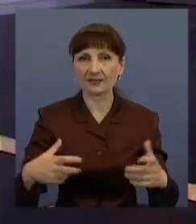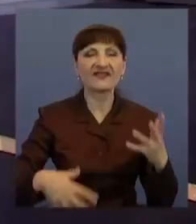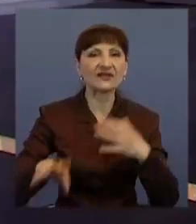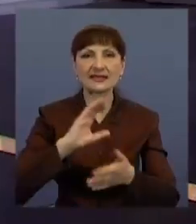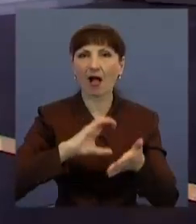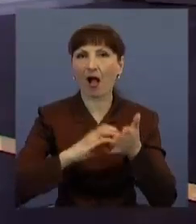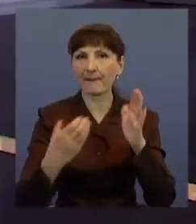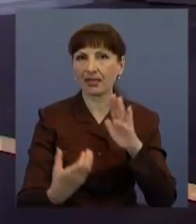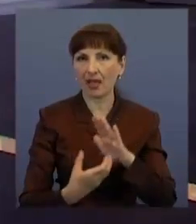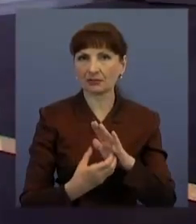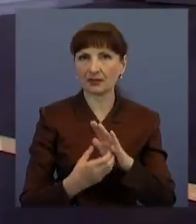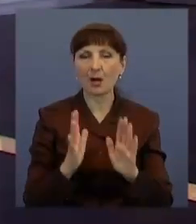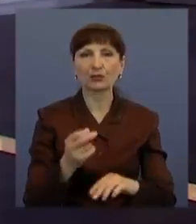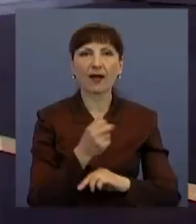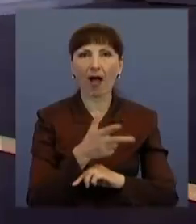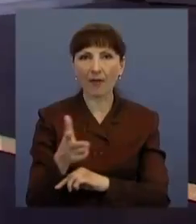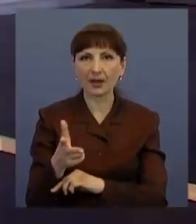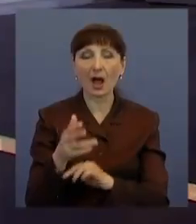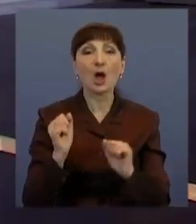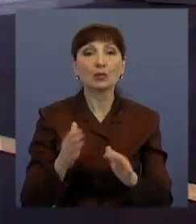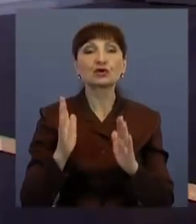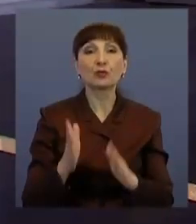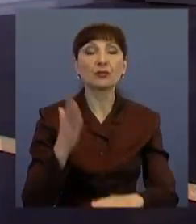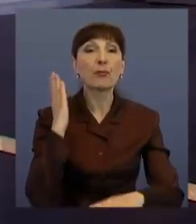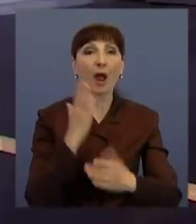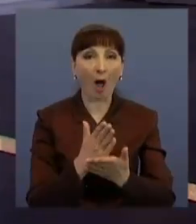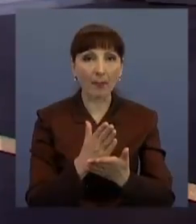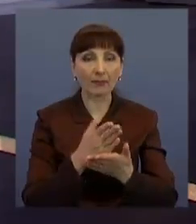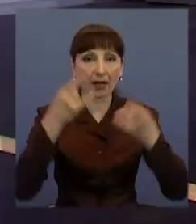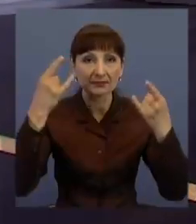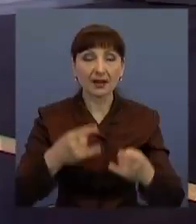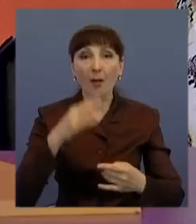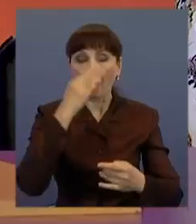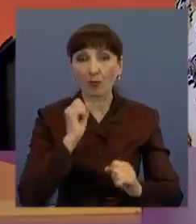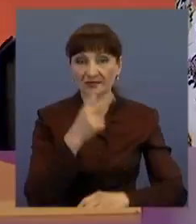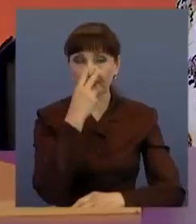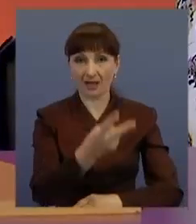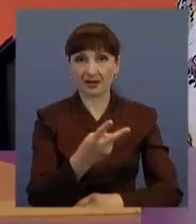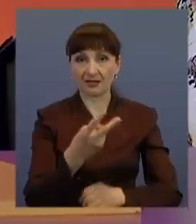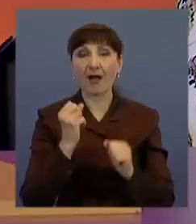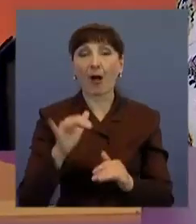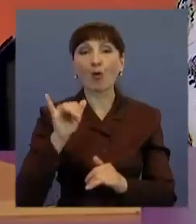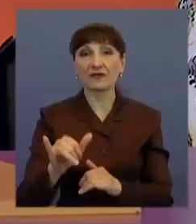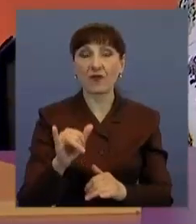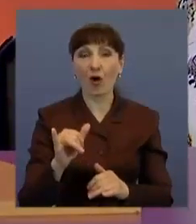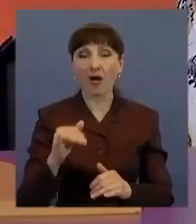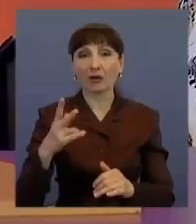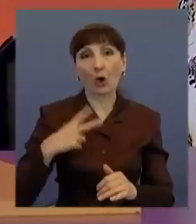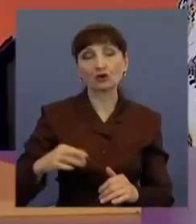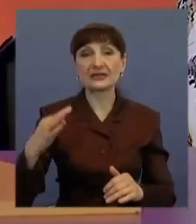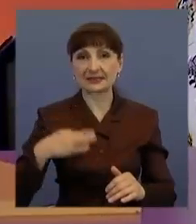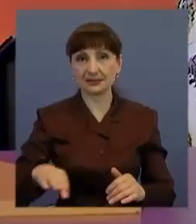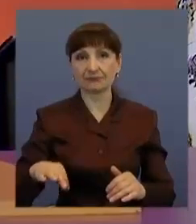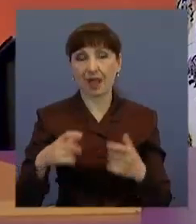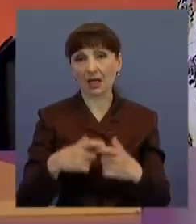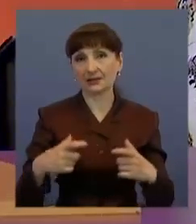оснащены камерами видеонаблюдения. И можно будет в прямом эфире, посмотреть. Родителям посмотреть, да, как у него ребенок сдает тестирование, как